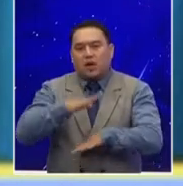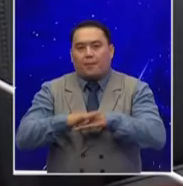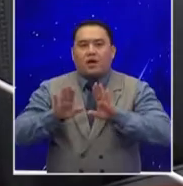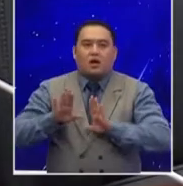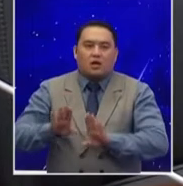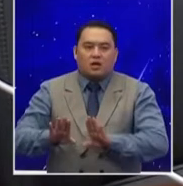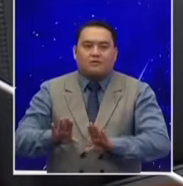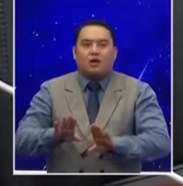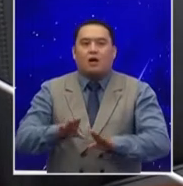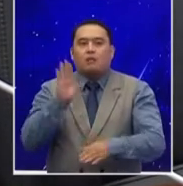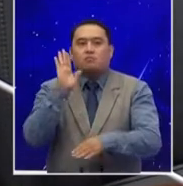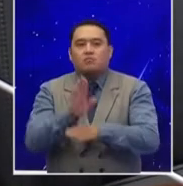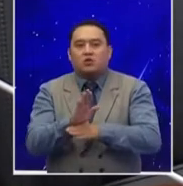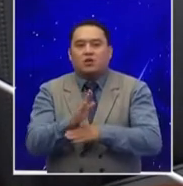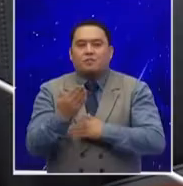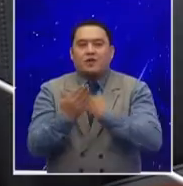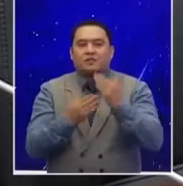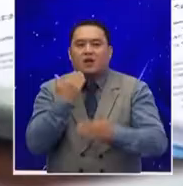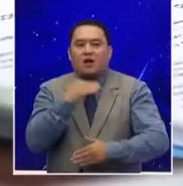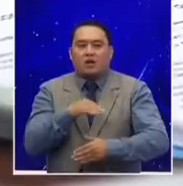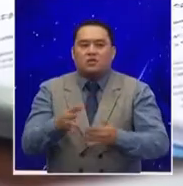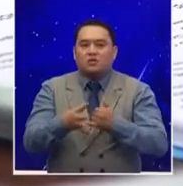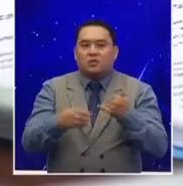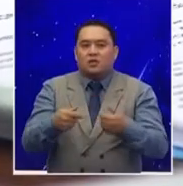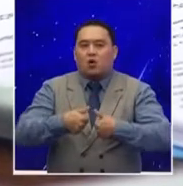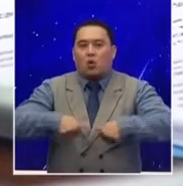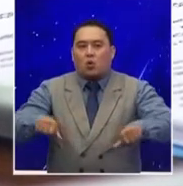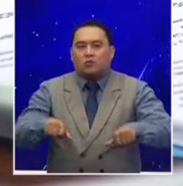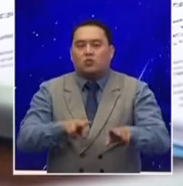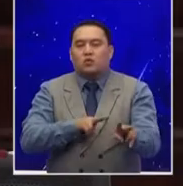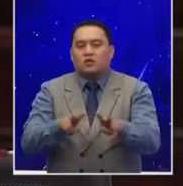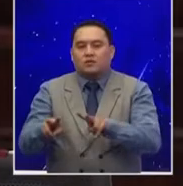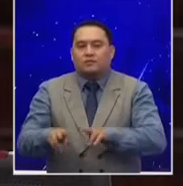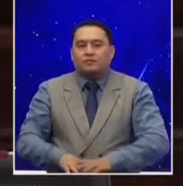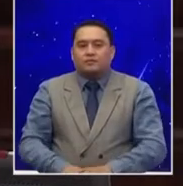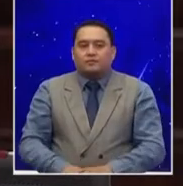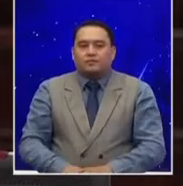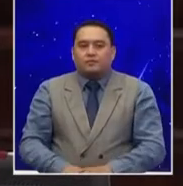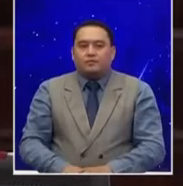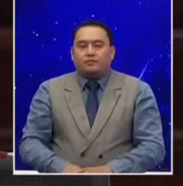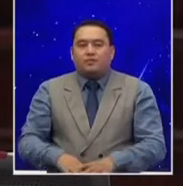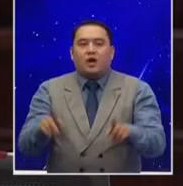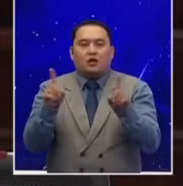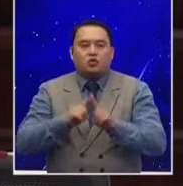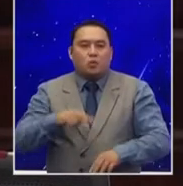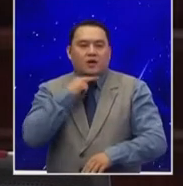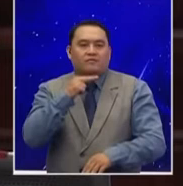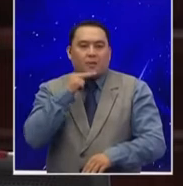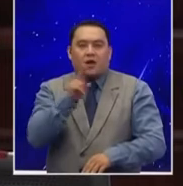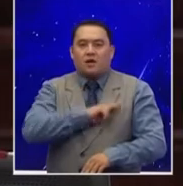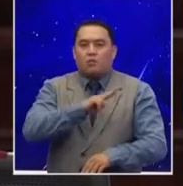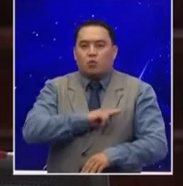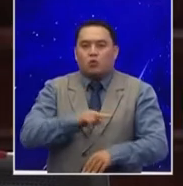области Серик Турдалиев поручил повысить качество работы земельных комиссий в указанных регионах. Андрей Гавач особо обратил внимание на работу